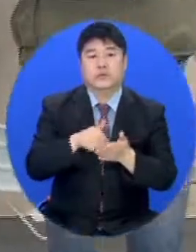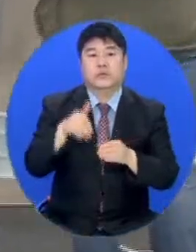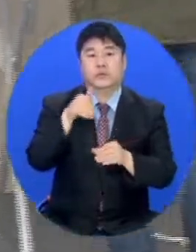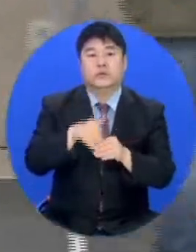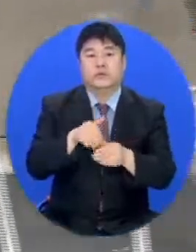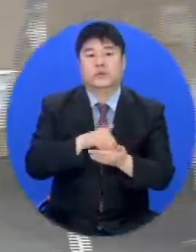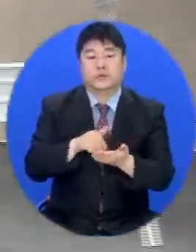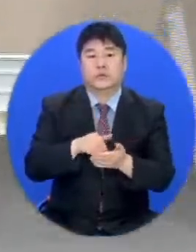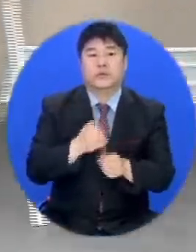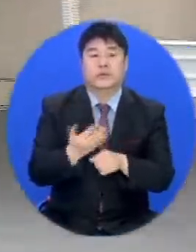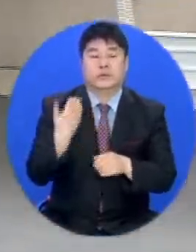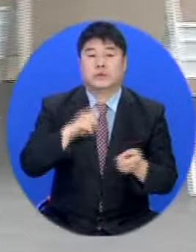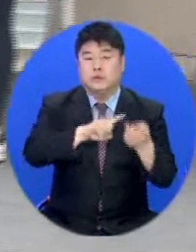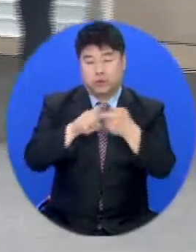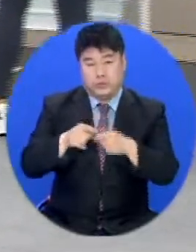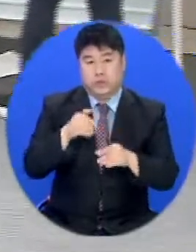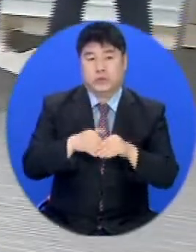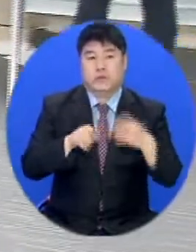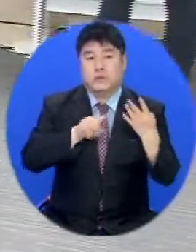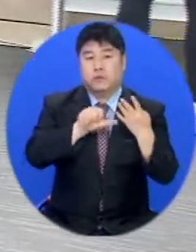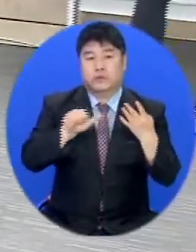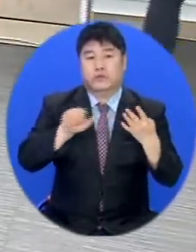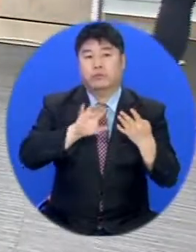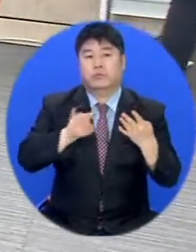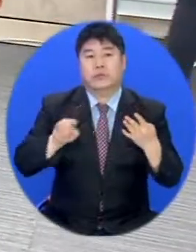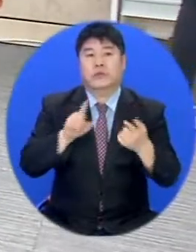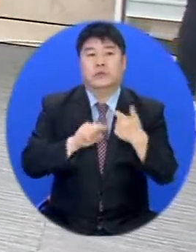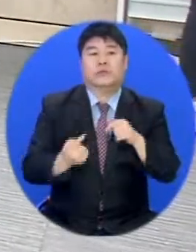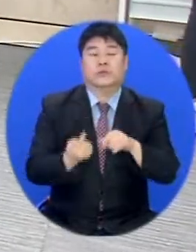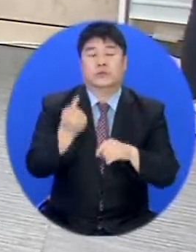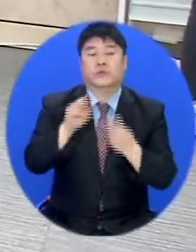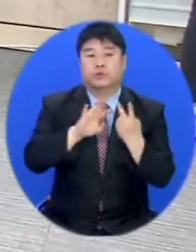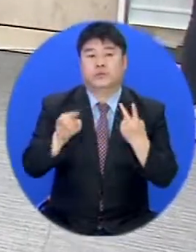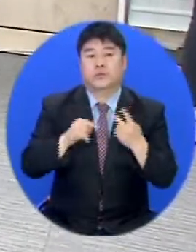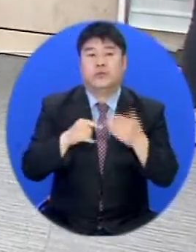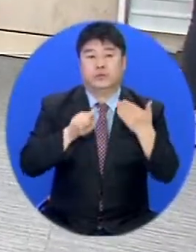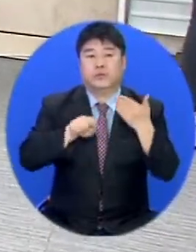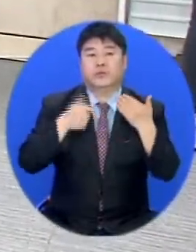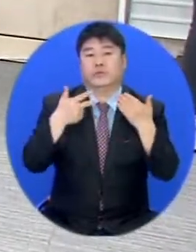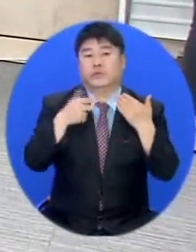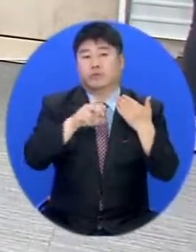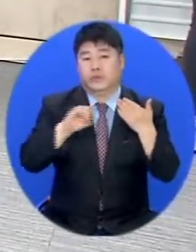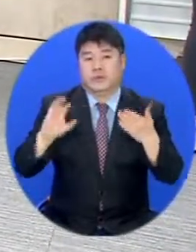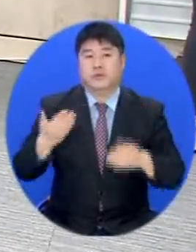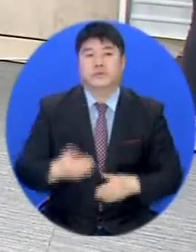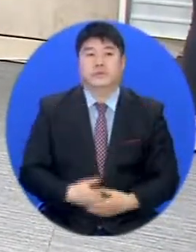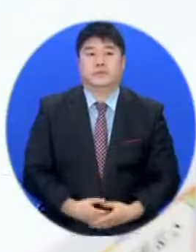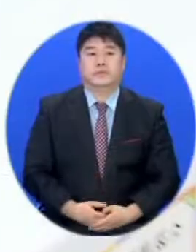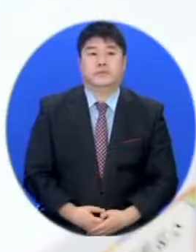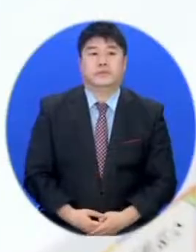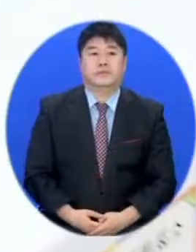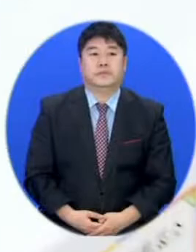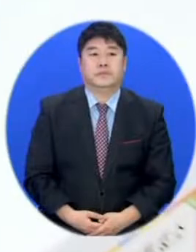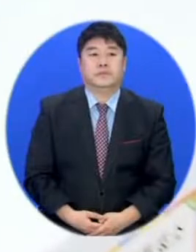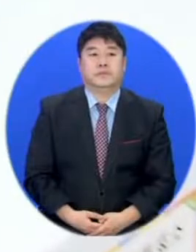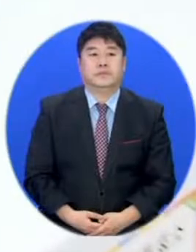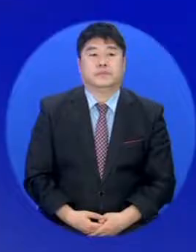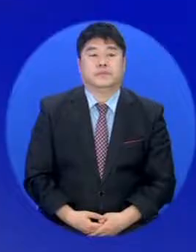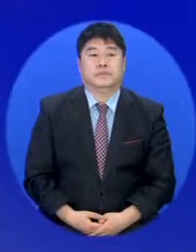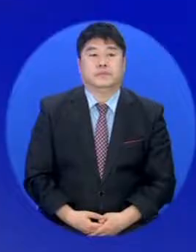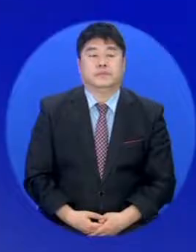지난 총선 4.5%의 2배가 넘는 9.7%를 나타내고 있습니다.